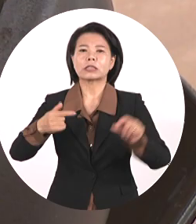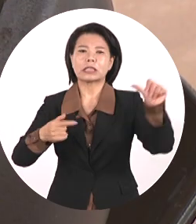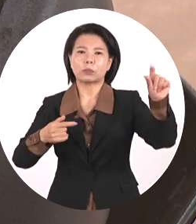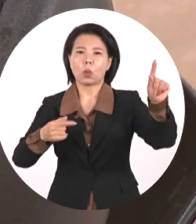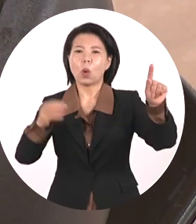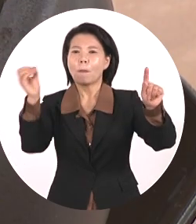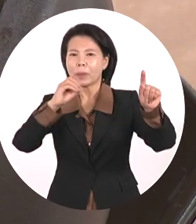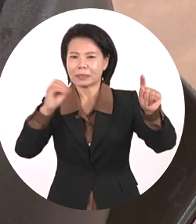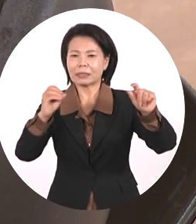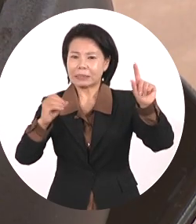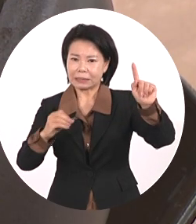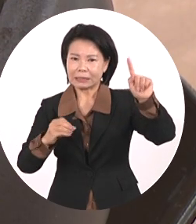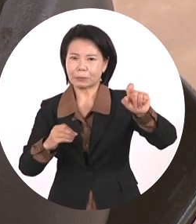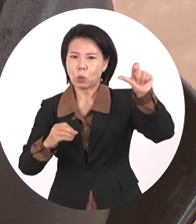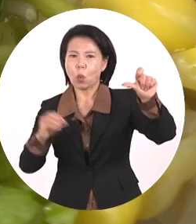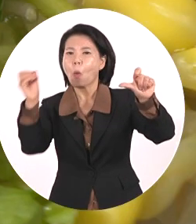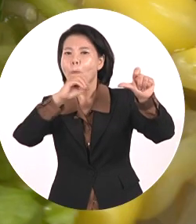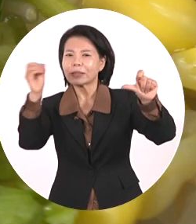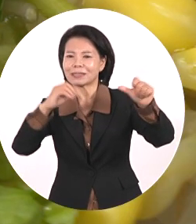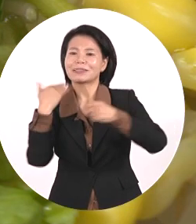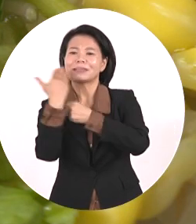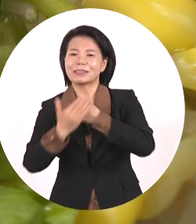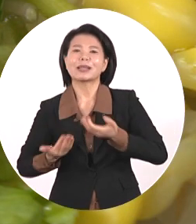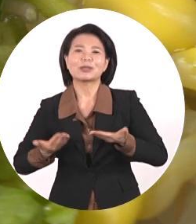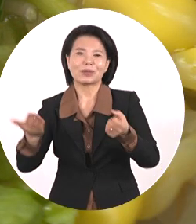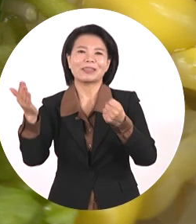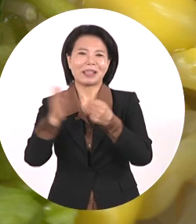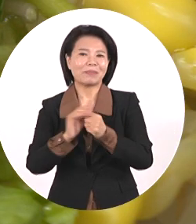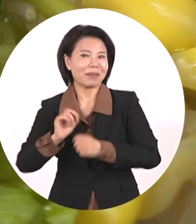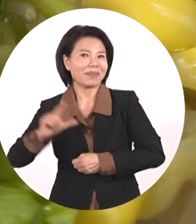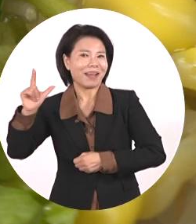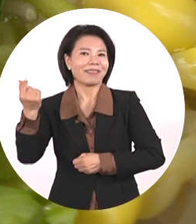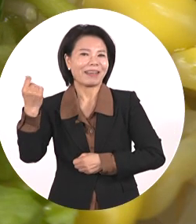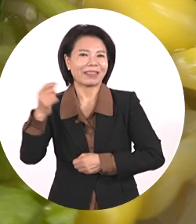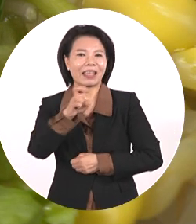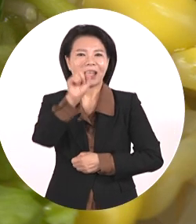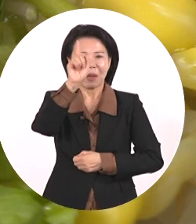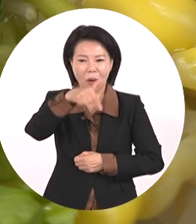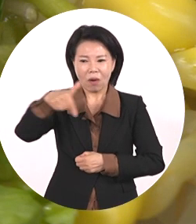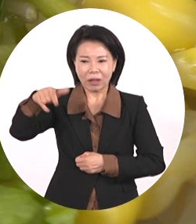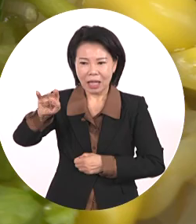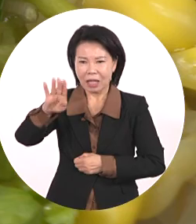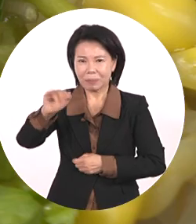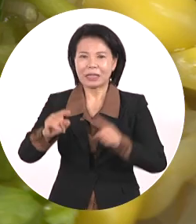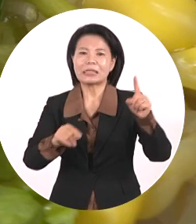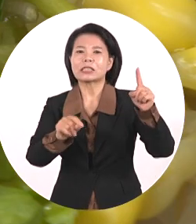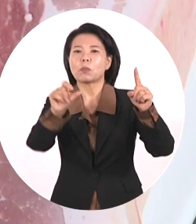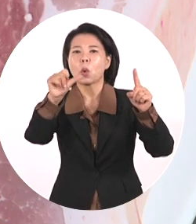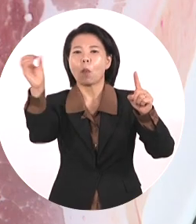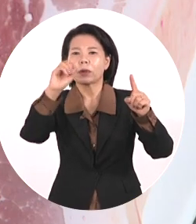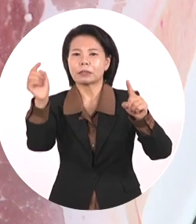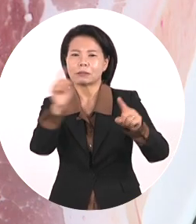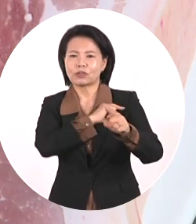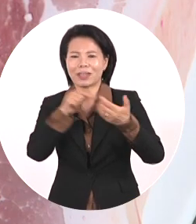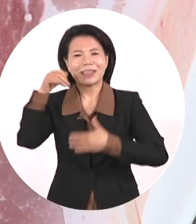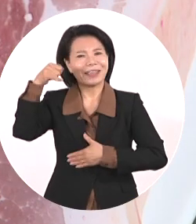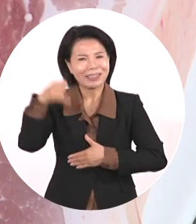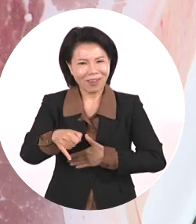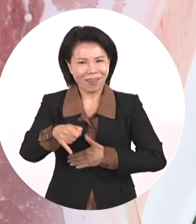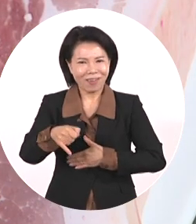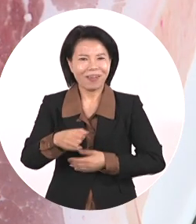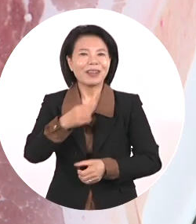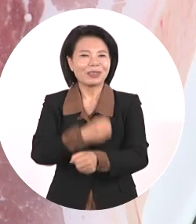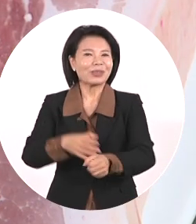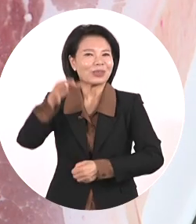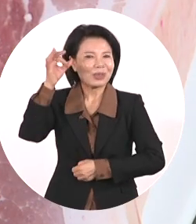전 15% 적립 혜택이 큰 역할을 한 것으로 분석됩니다. 먹개비는 1.5%의 최저